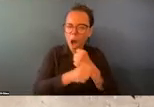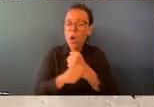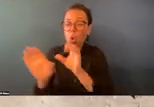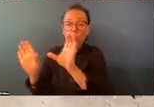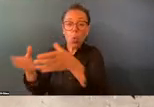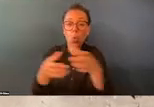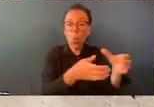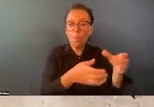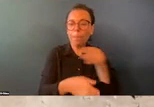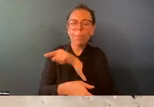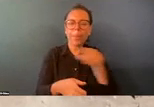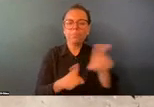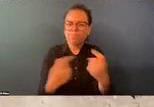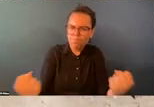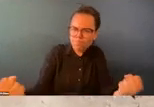этих,